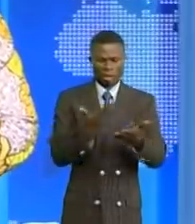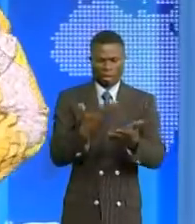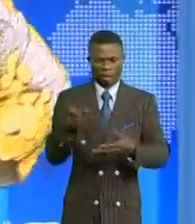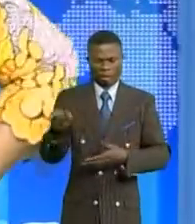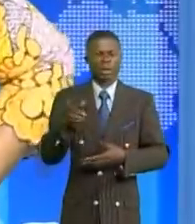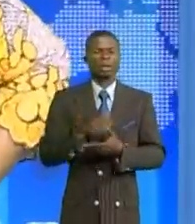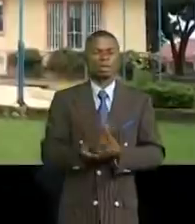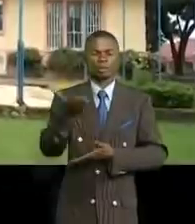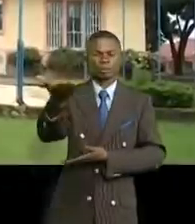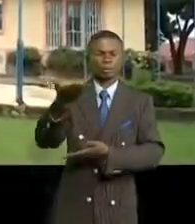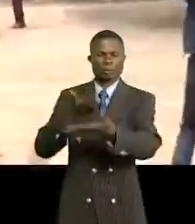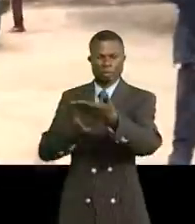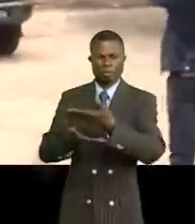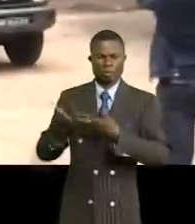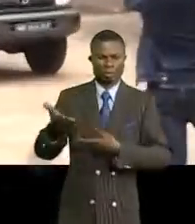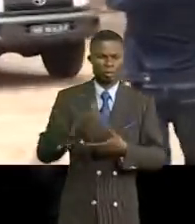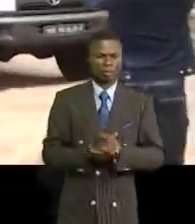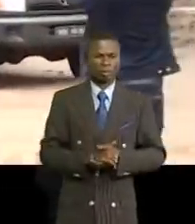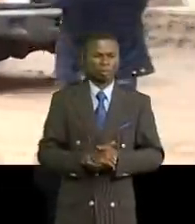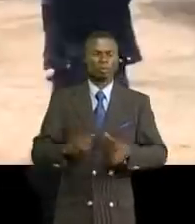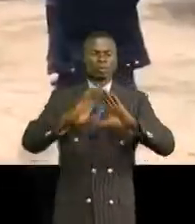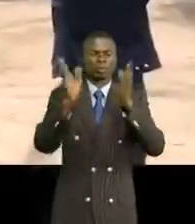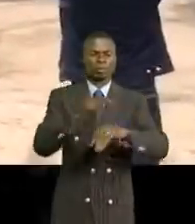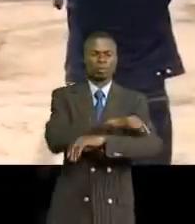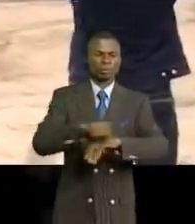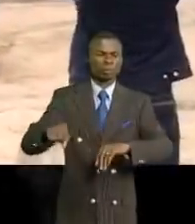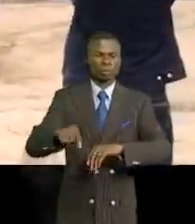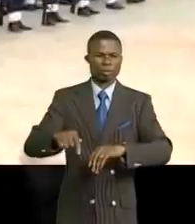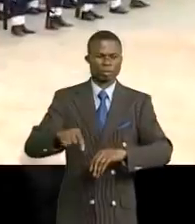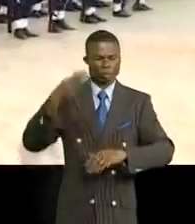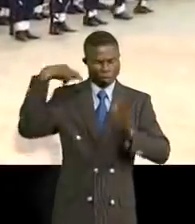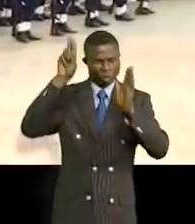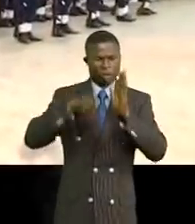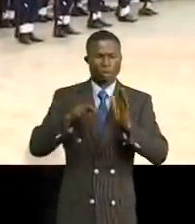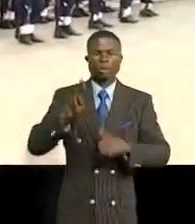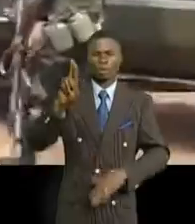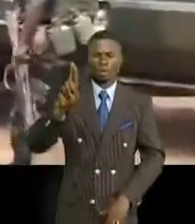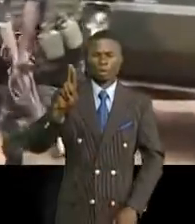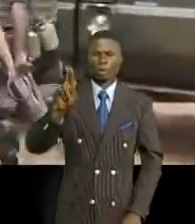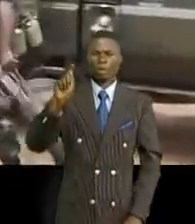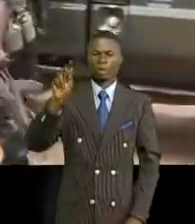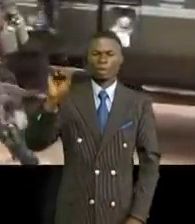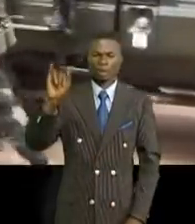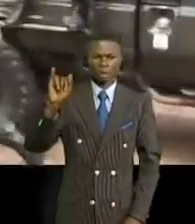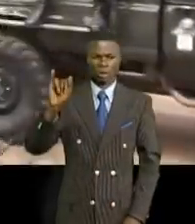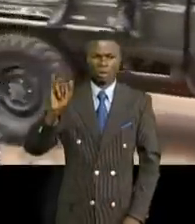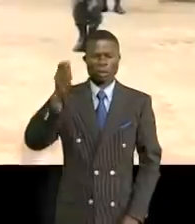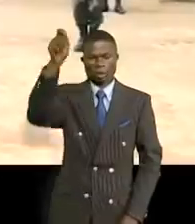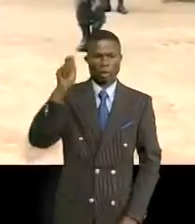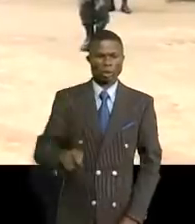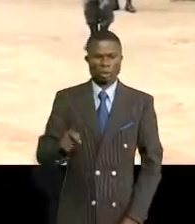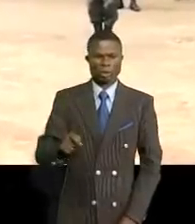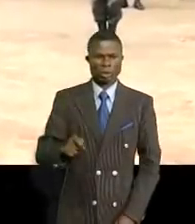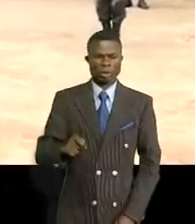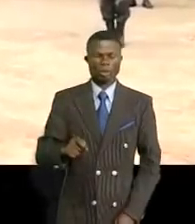aux prises la cour intérieure du gouverneur élu touriste et garnis d'hommes en uniforme le décor